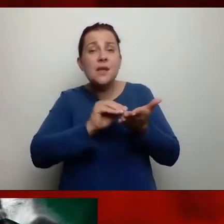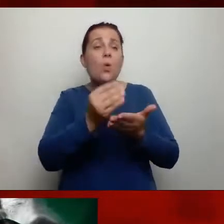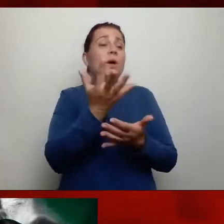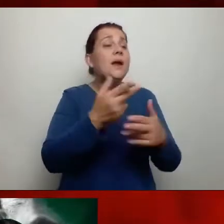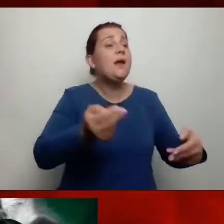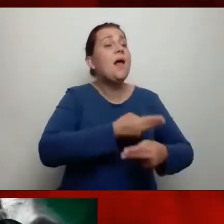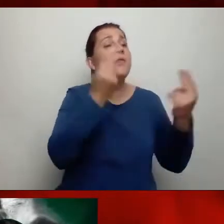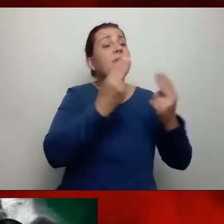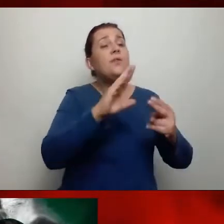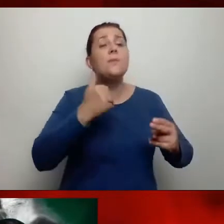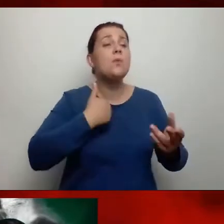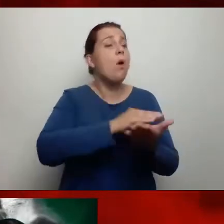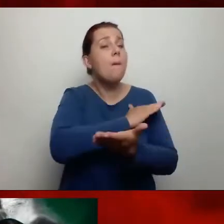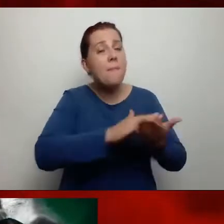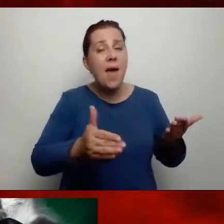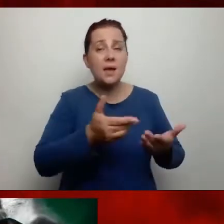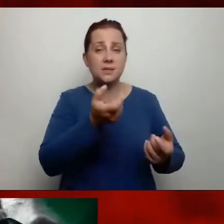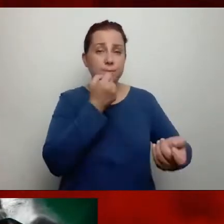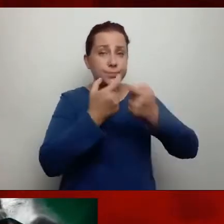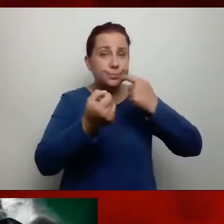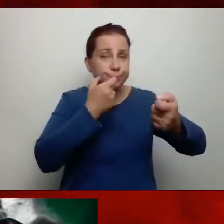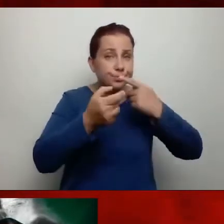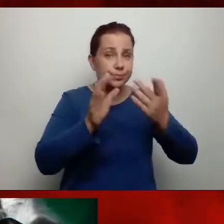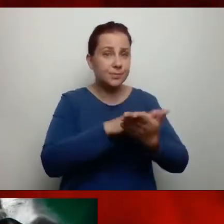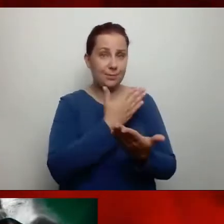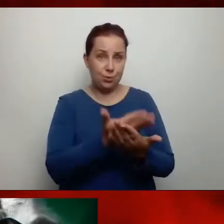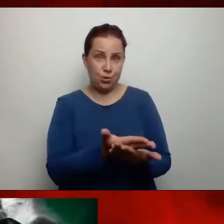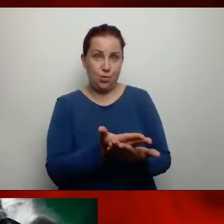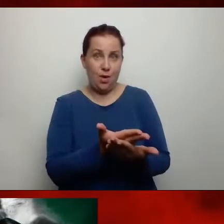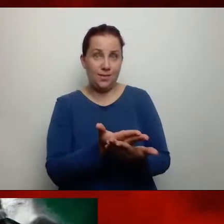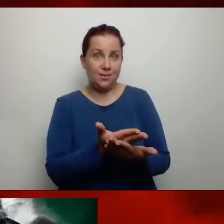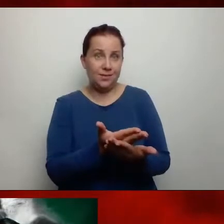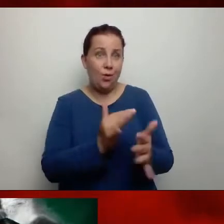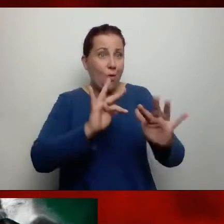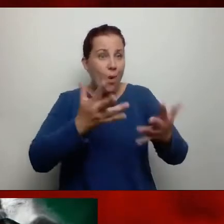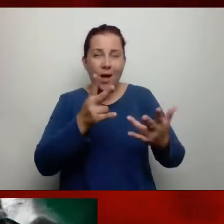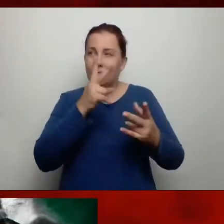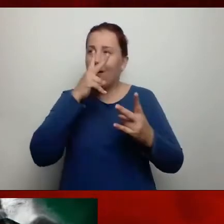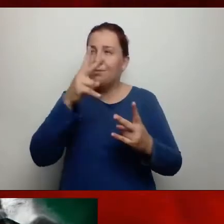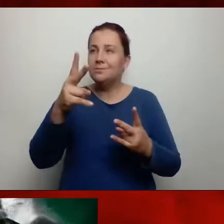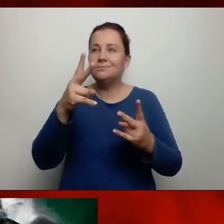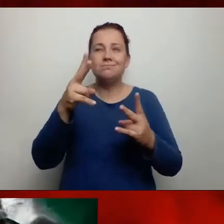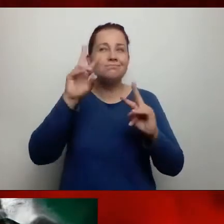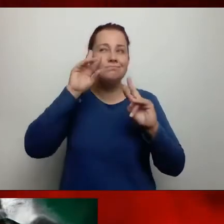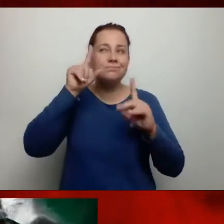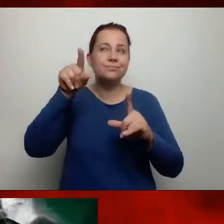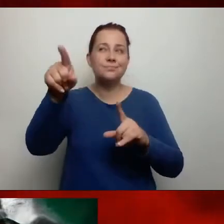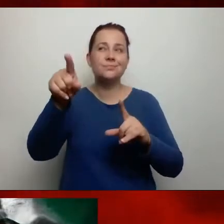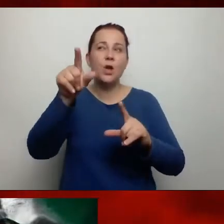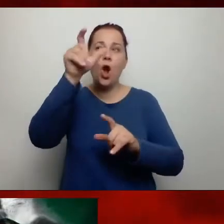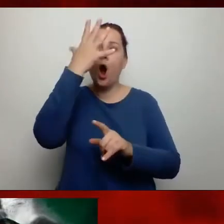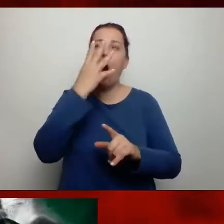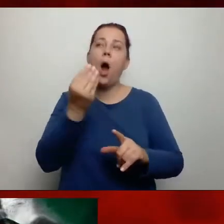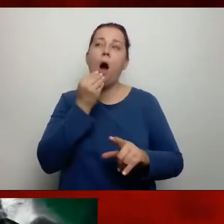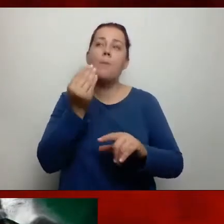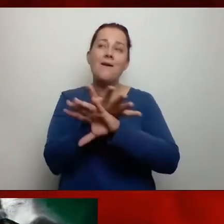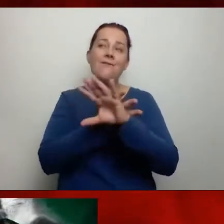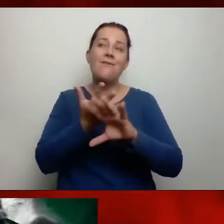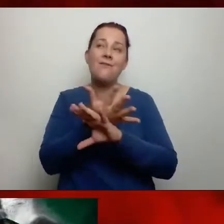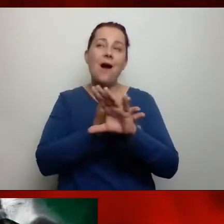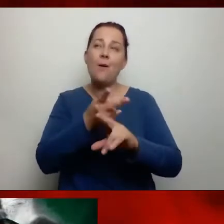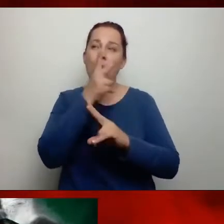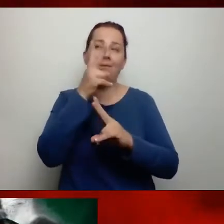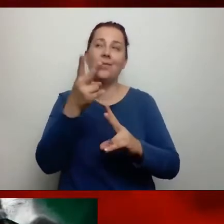czegoś, albo co zażywał. Więc można dość łatwo poznać sfałszowane obrazy, bo się po prostu nie zgadzają dawki.